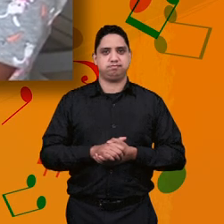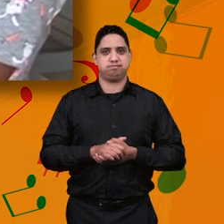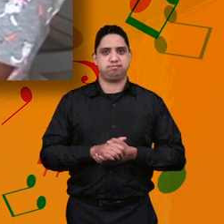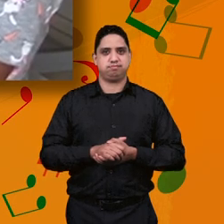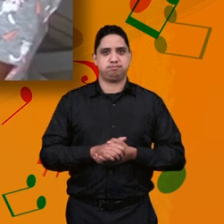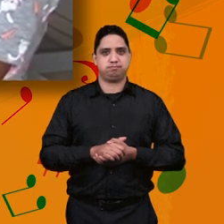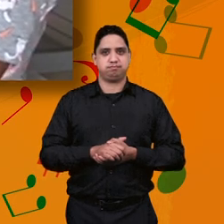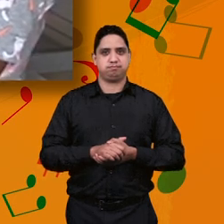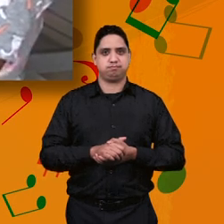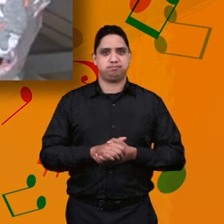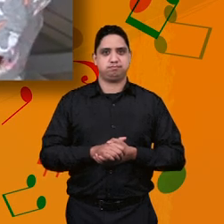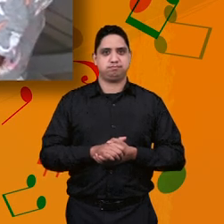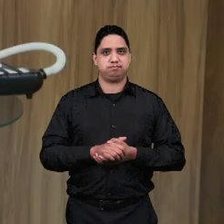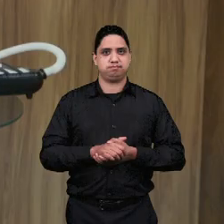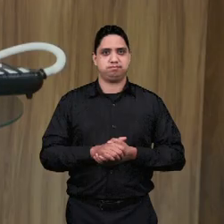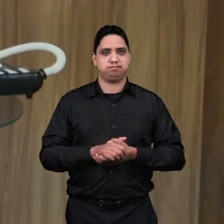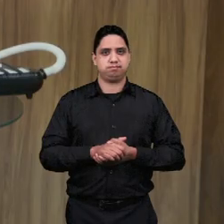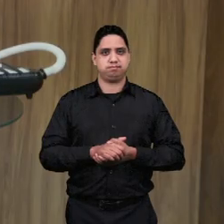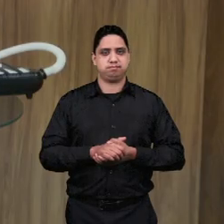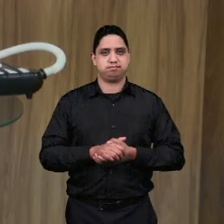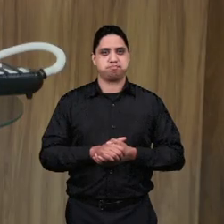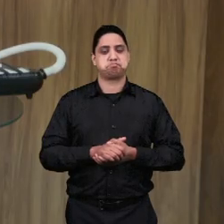Quelle bénédiction!